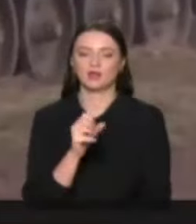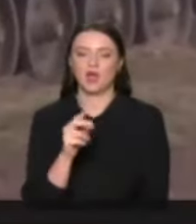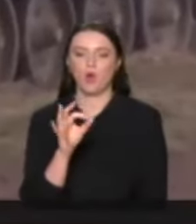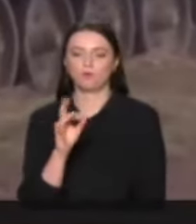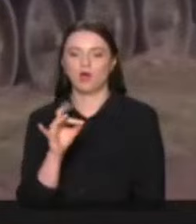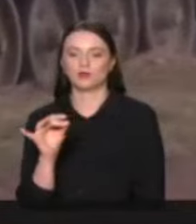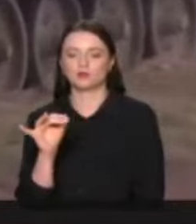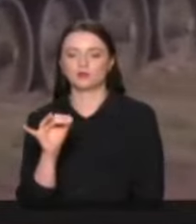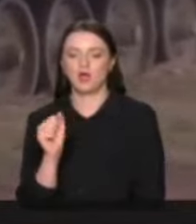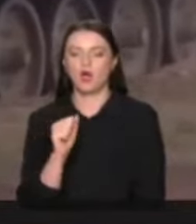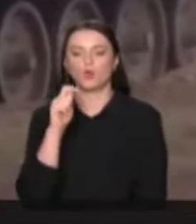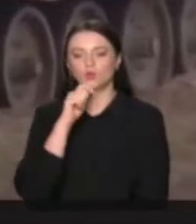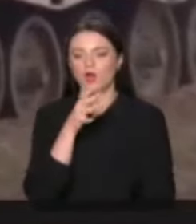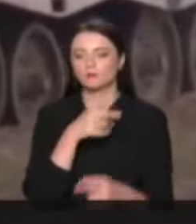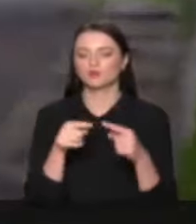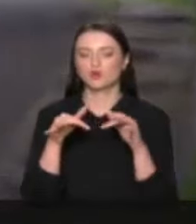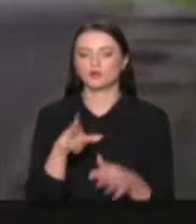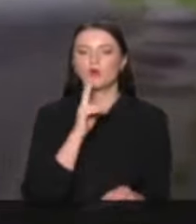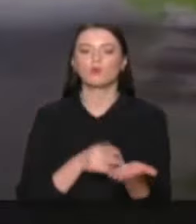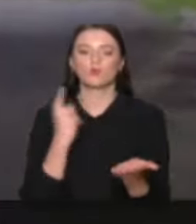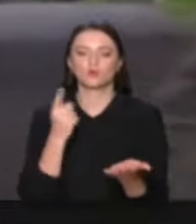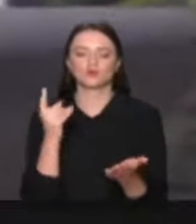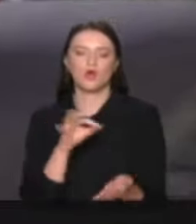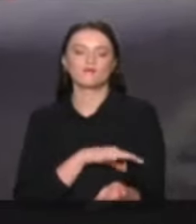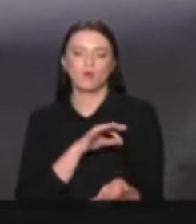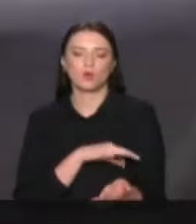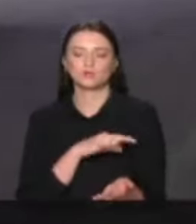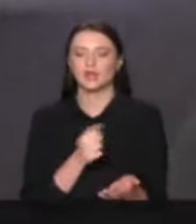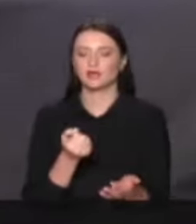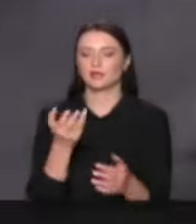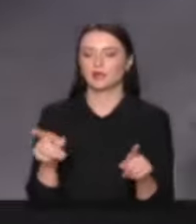припускається, що Україна під час операції на Курщині використовує кілька таких машин.